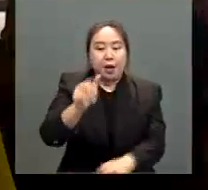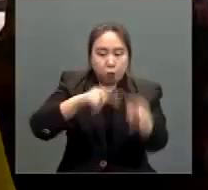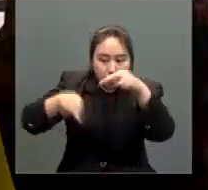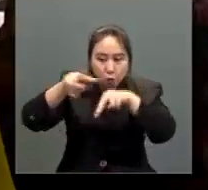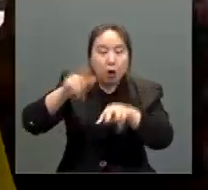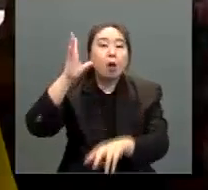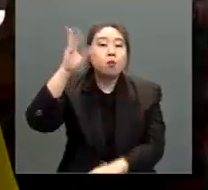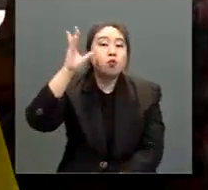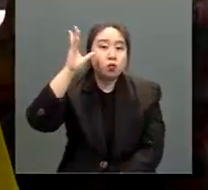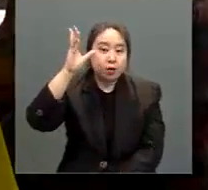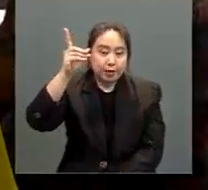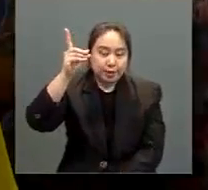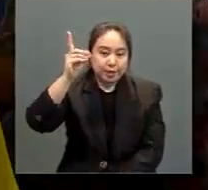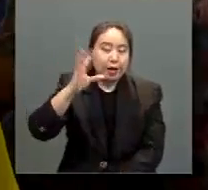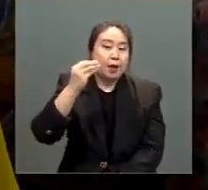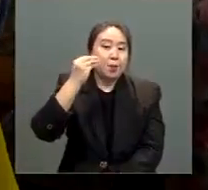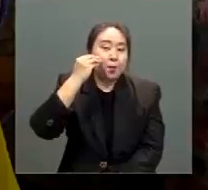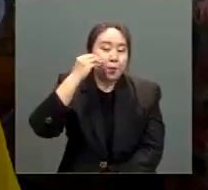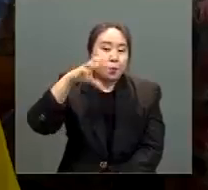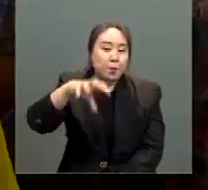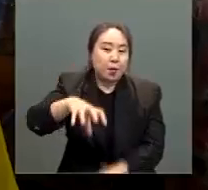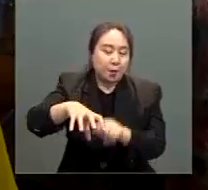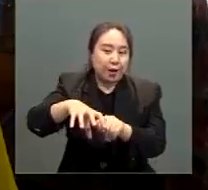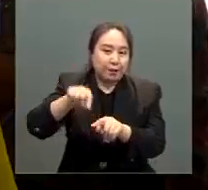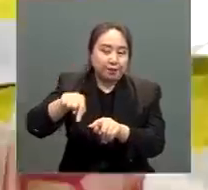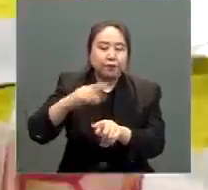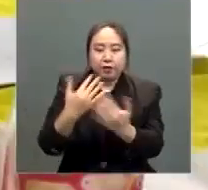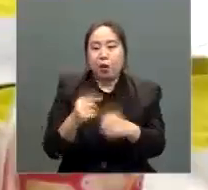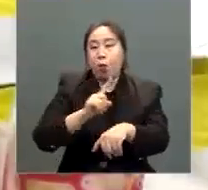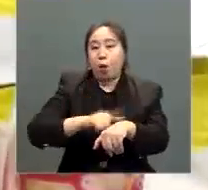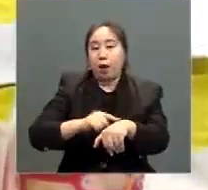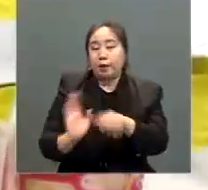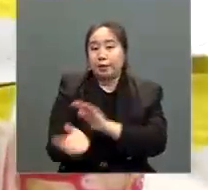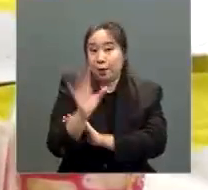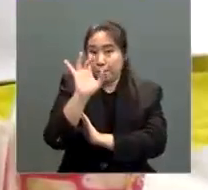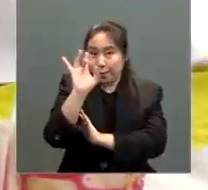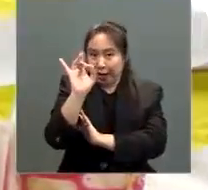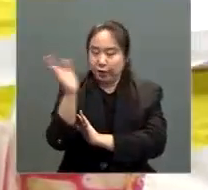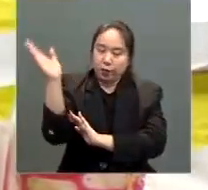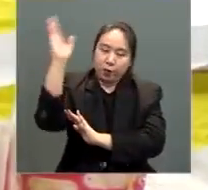วันพรุ่งนี้นะครับที่ชุมชนหมู่บ้านไทยเทยินเขตดอนเมืองตั้งแต่เวลา8 โมงเช้าเป็นต้นไปนะครับ